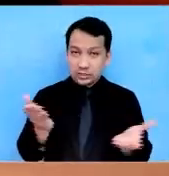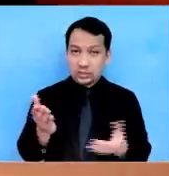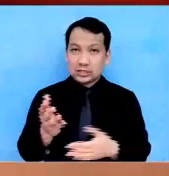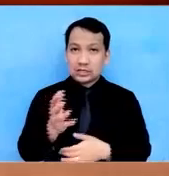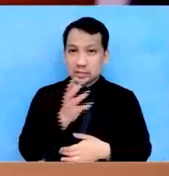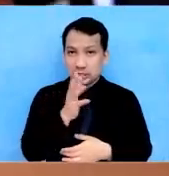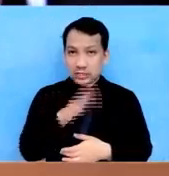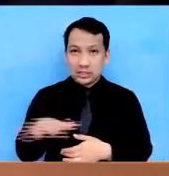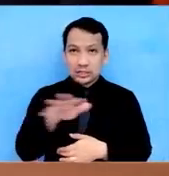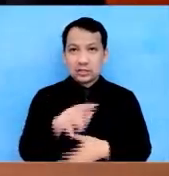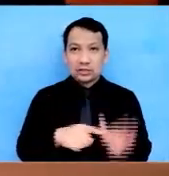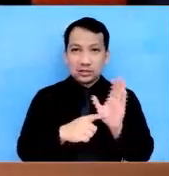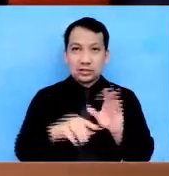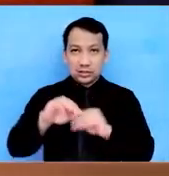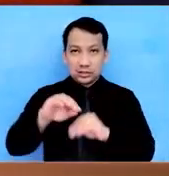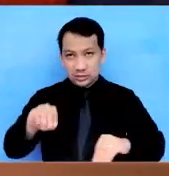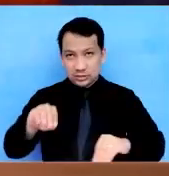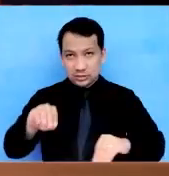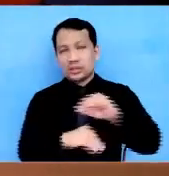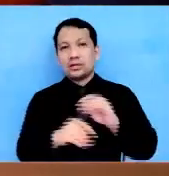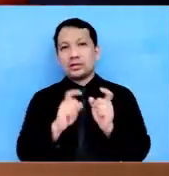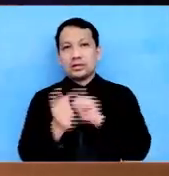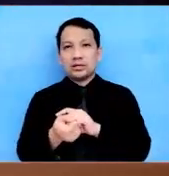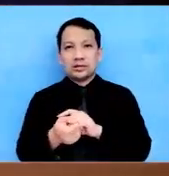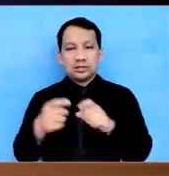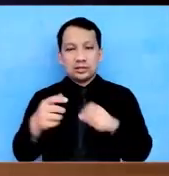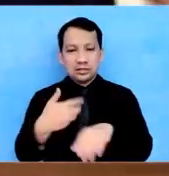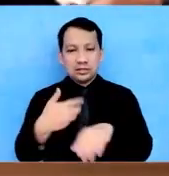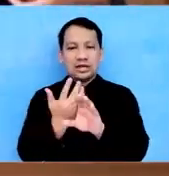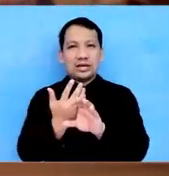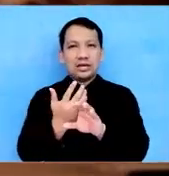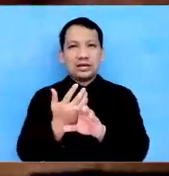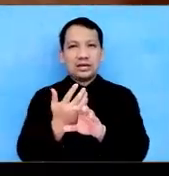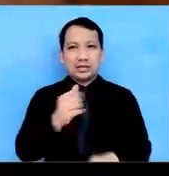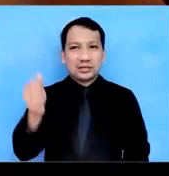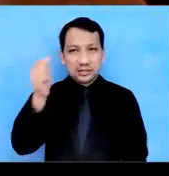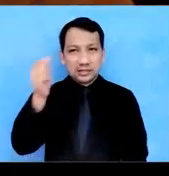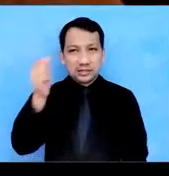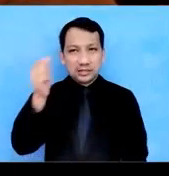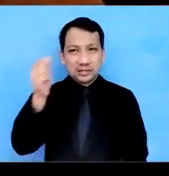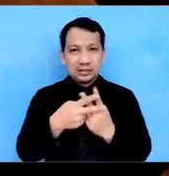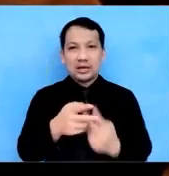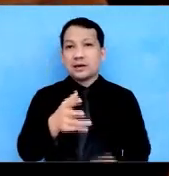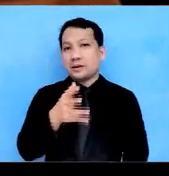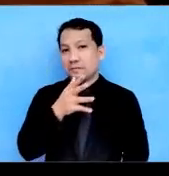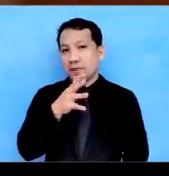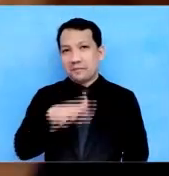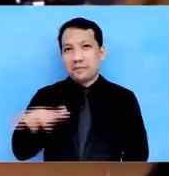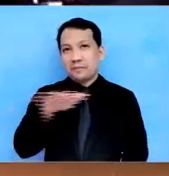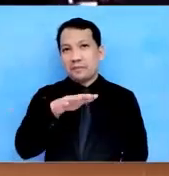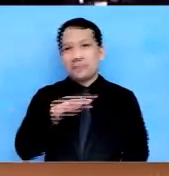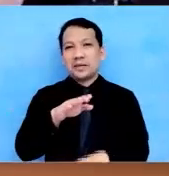ina, itatransform muna niya bilang on-cam kapitana. Hashtag Mama ng